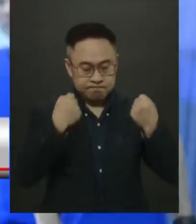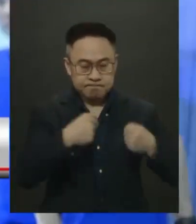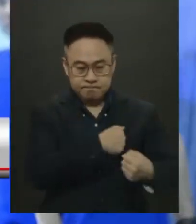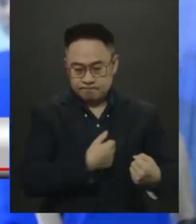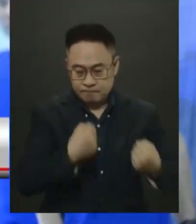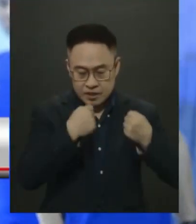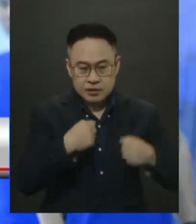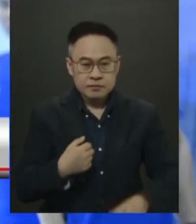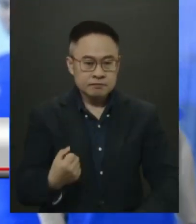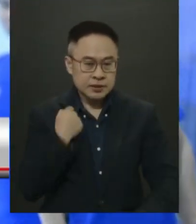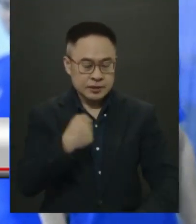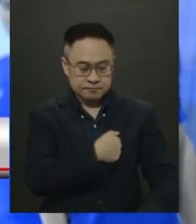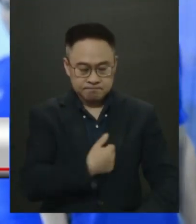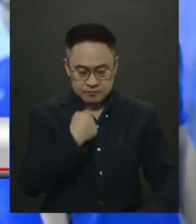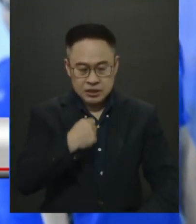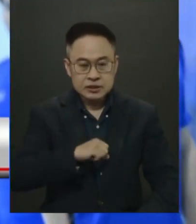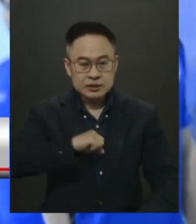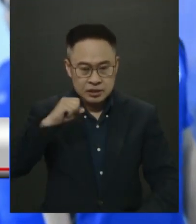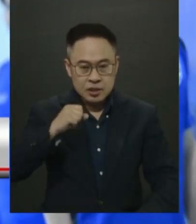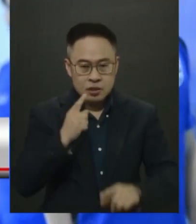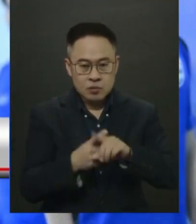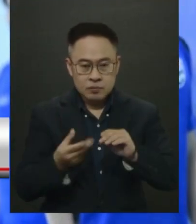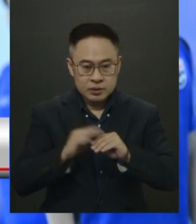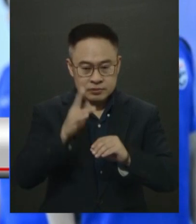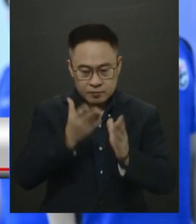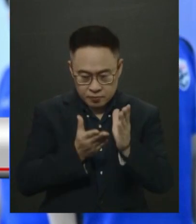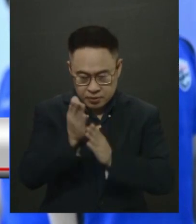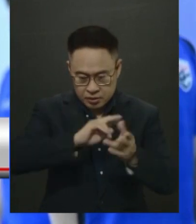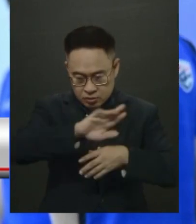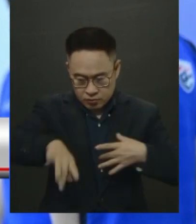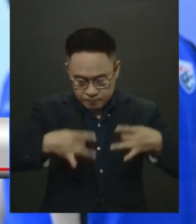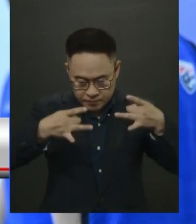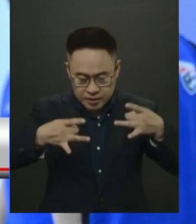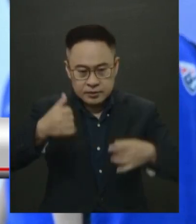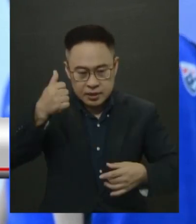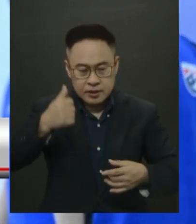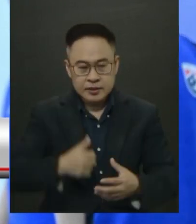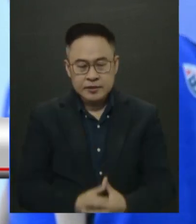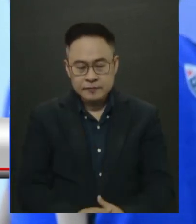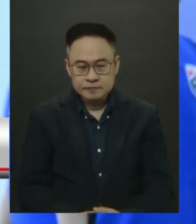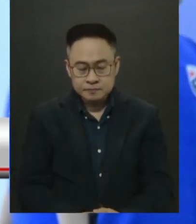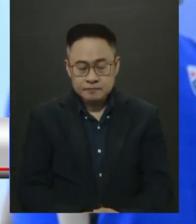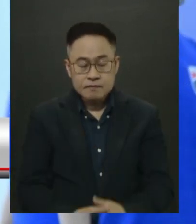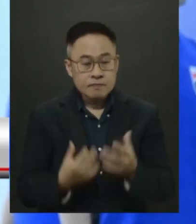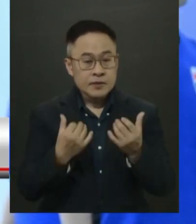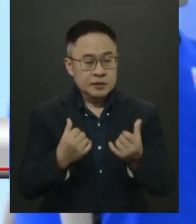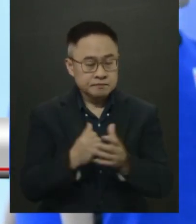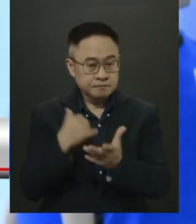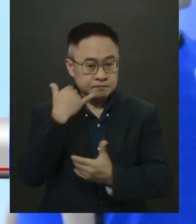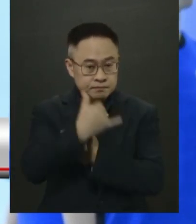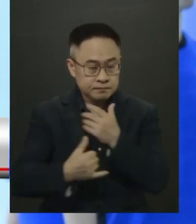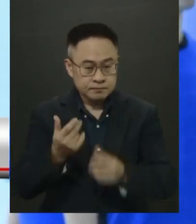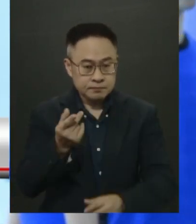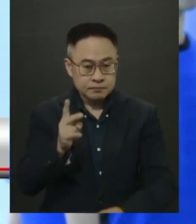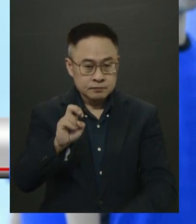ความมั่นใจนะครับว่าเราจะเก็บ3แต้มเพื่อการันตีเข้ารอบต่อไปครับณรงค์ศักดิ์บอกว่าส่วนตัวเนี่ยมองว่าคิวบาเป็นทีมที่แข็งแก